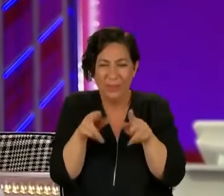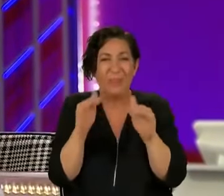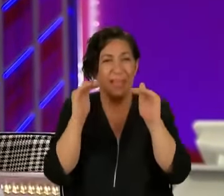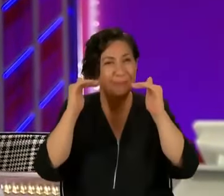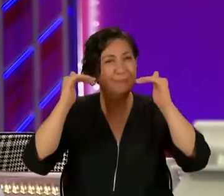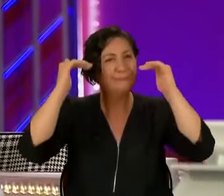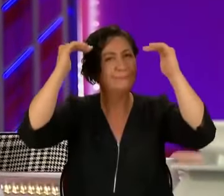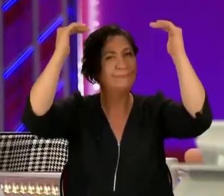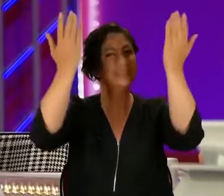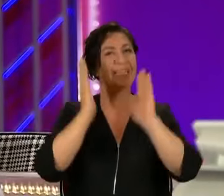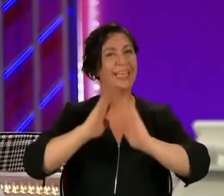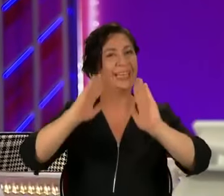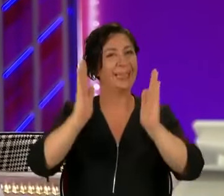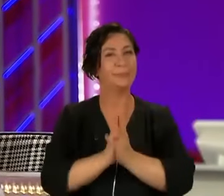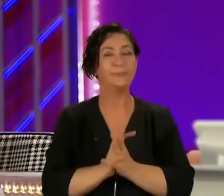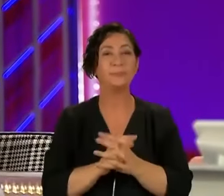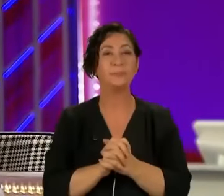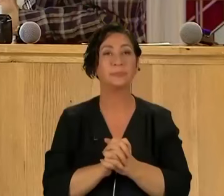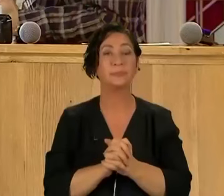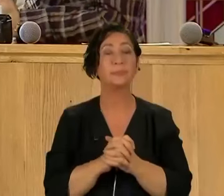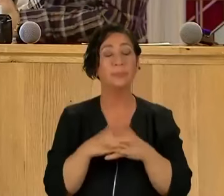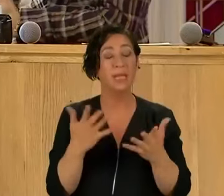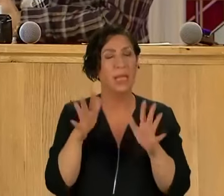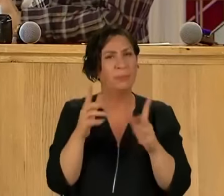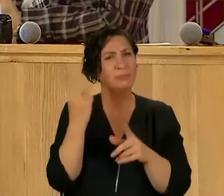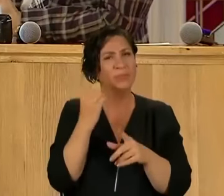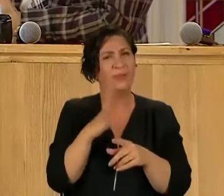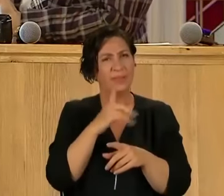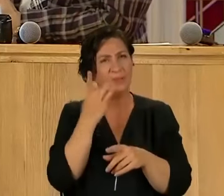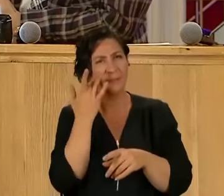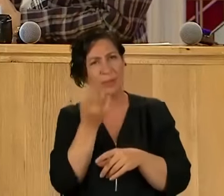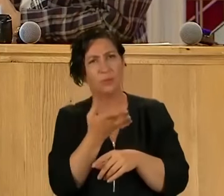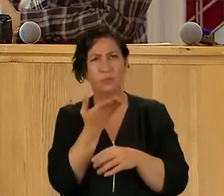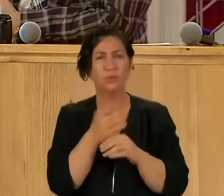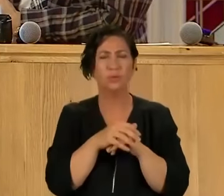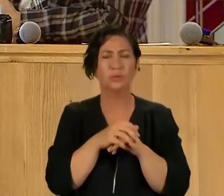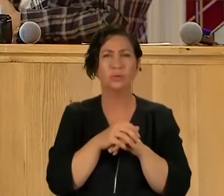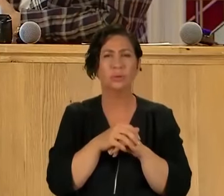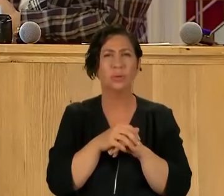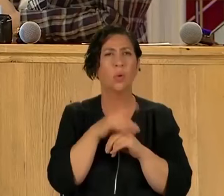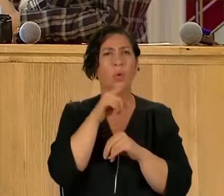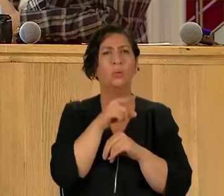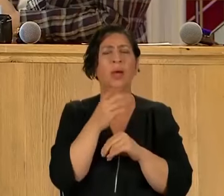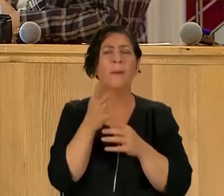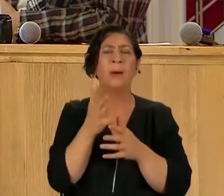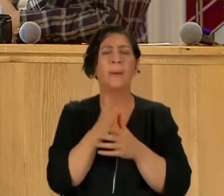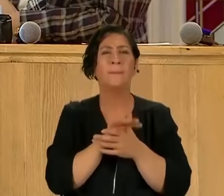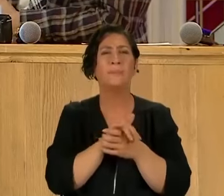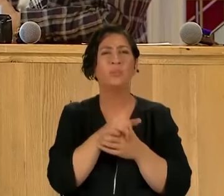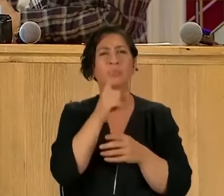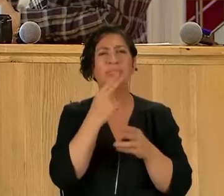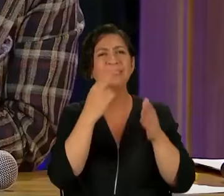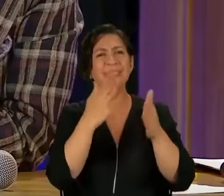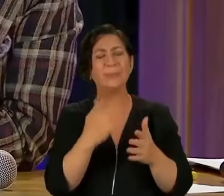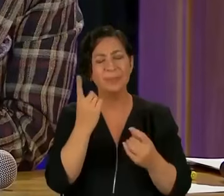öyle. Peki bu garip bir şey var. Siz de fark ediyor musunuz? Onu da bilmiyorum ama bu kızda